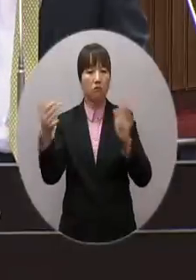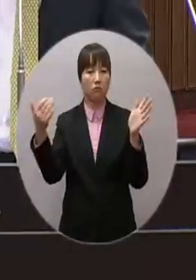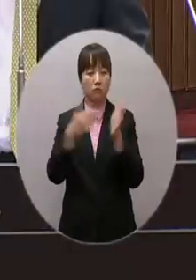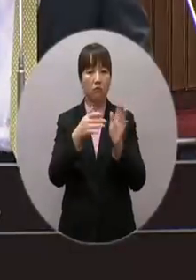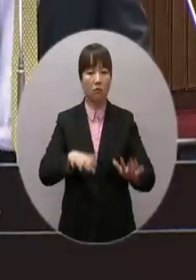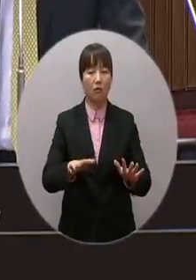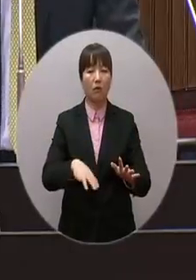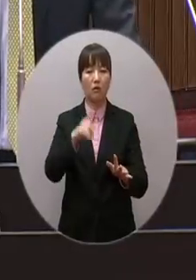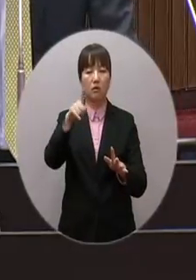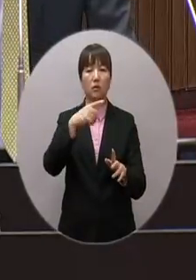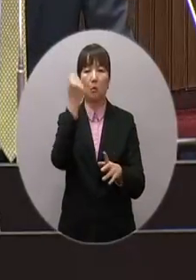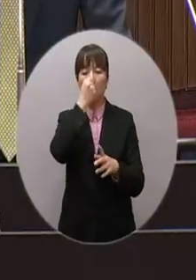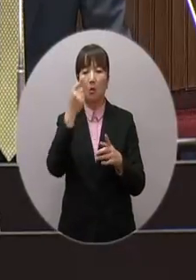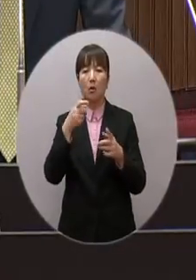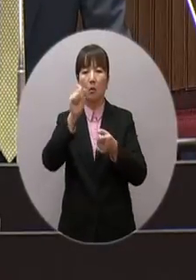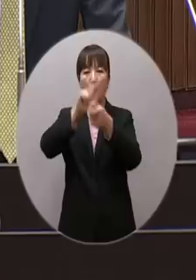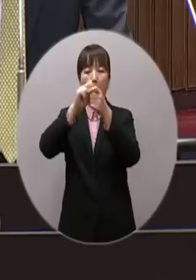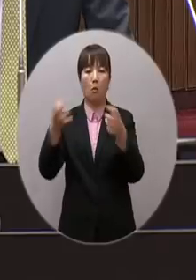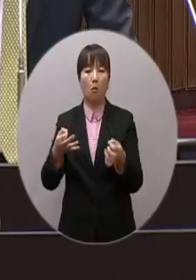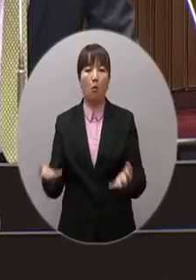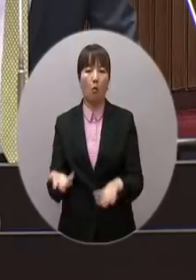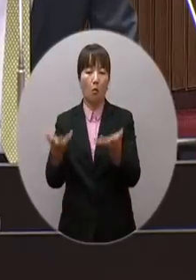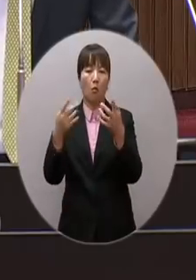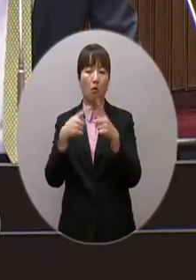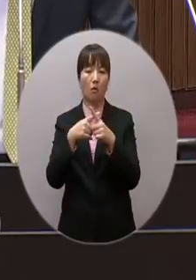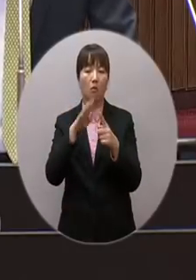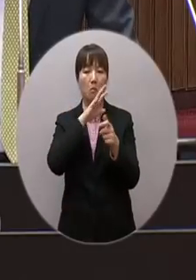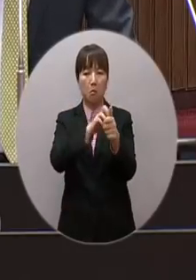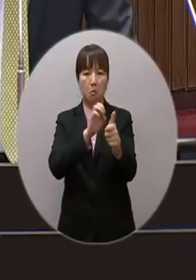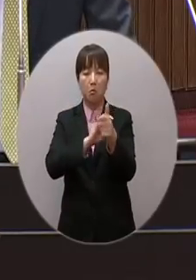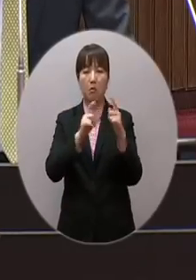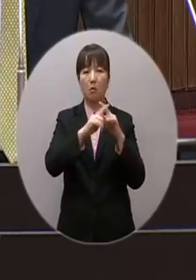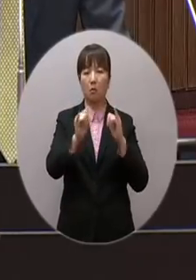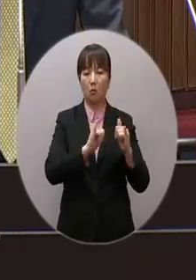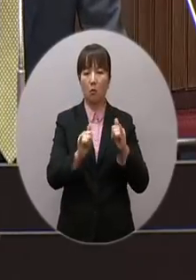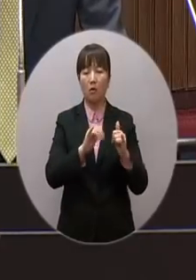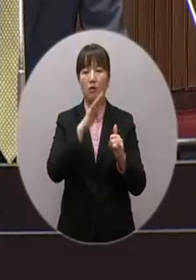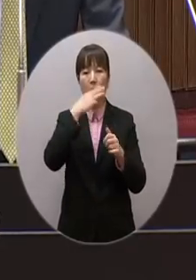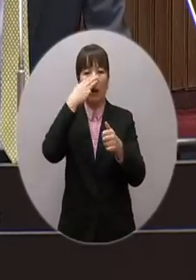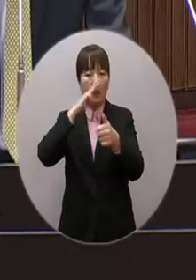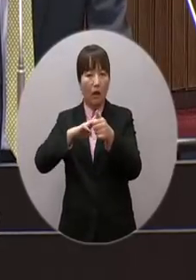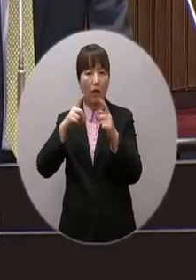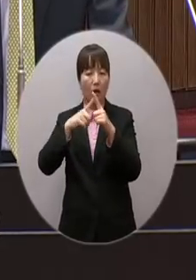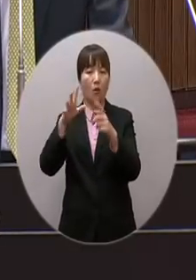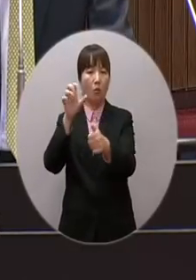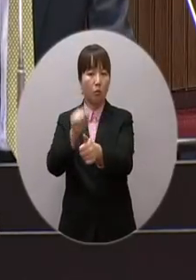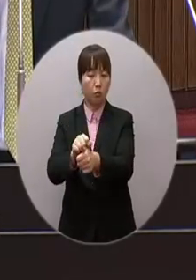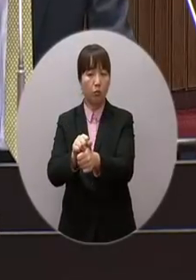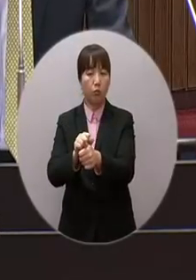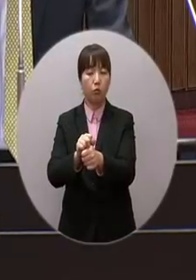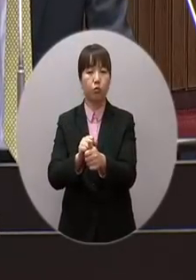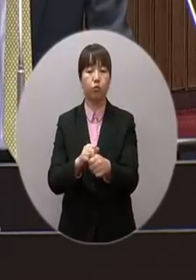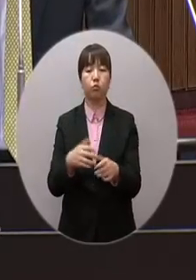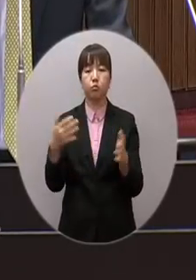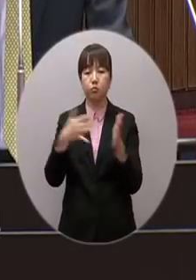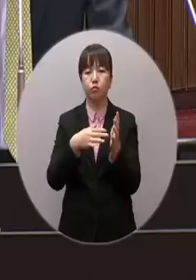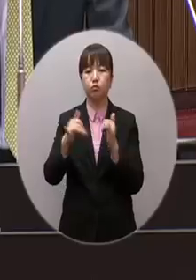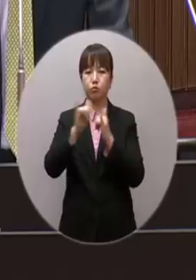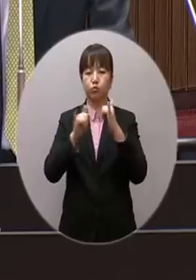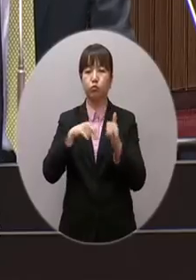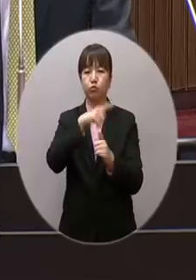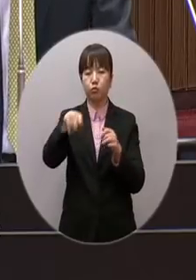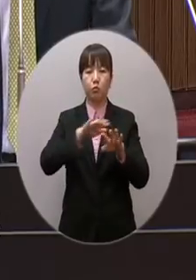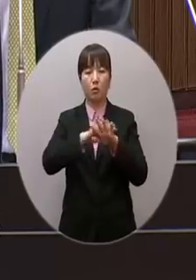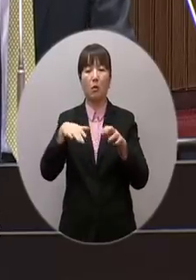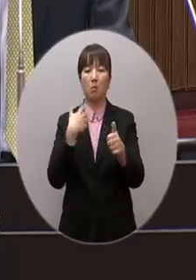这些不孝的菜虫抓出来，剥削我们消费者的害群之马抓出来，我相信全体社会